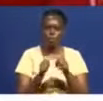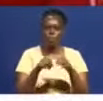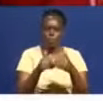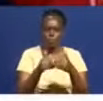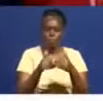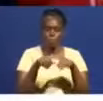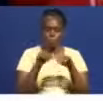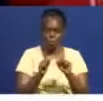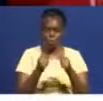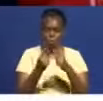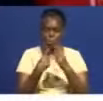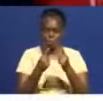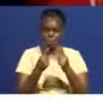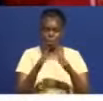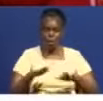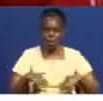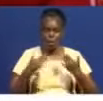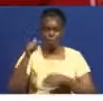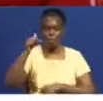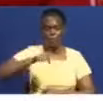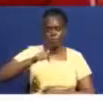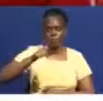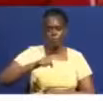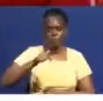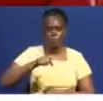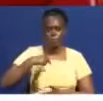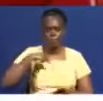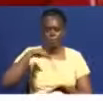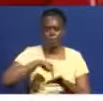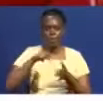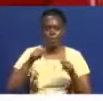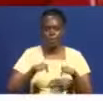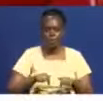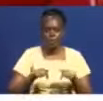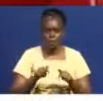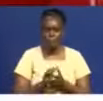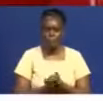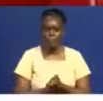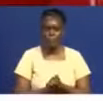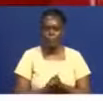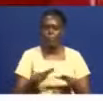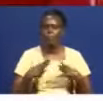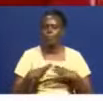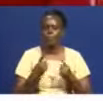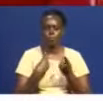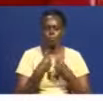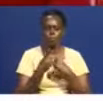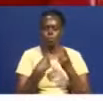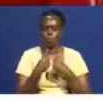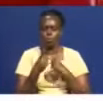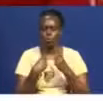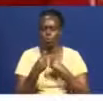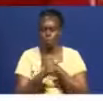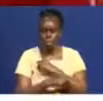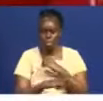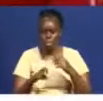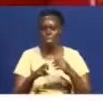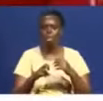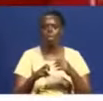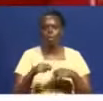kuyazungumza. Na nafurahi leo, Bispika, nimeweza kusimama hapa. Watu wanapozungumzia uporaji wa